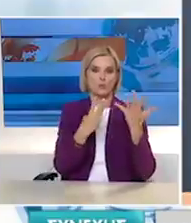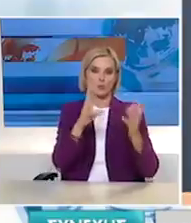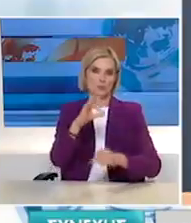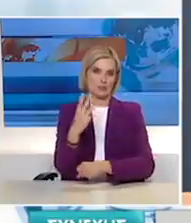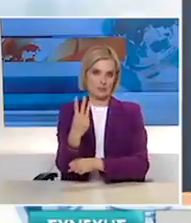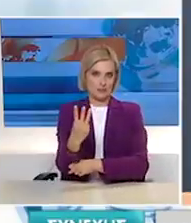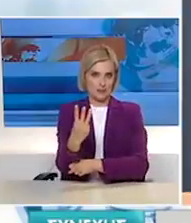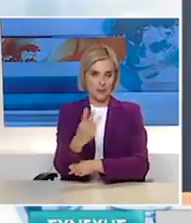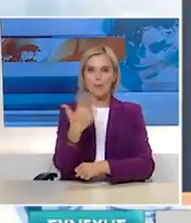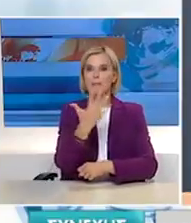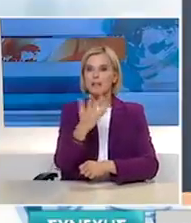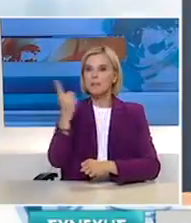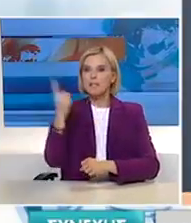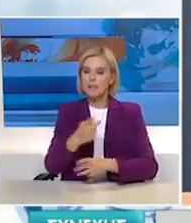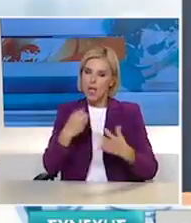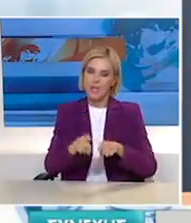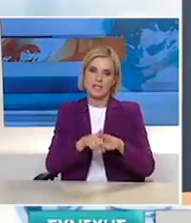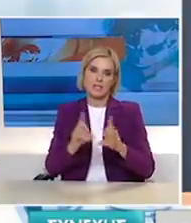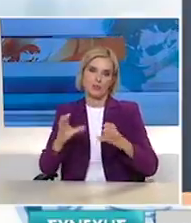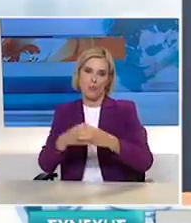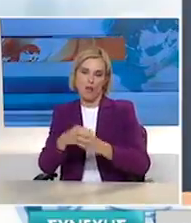2.853. Το 55% αφορά άνδρες.